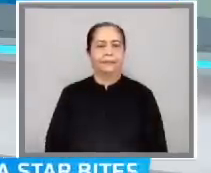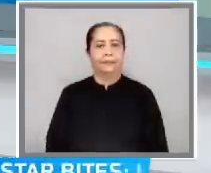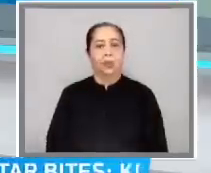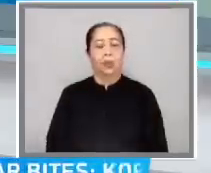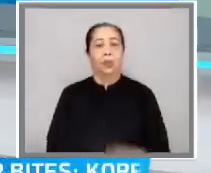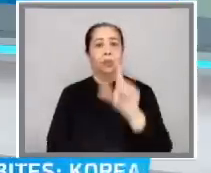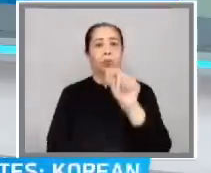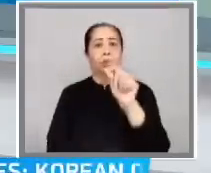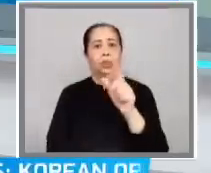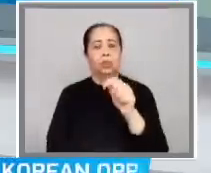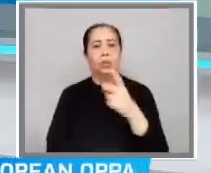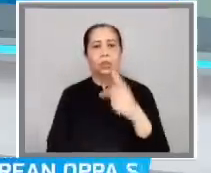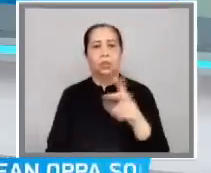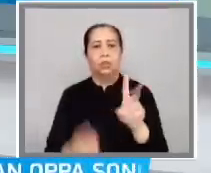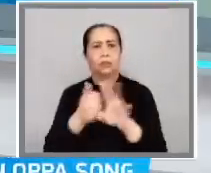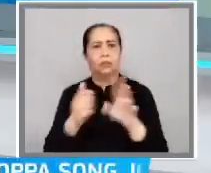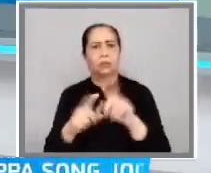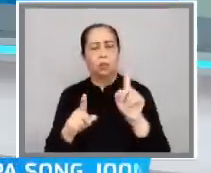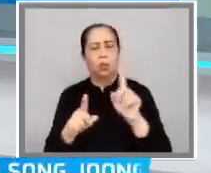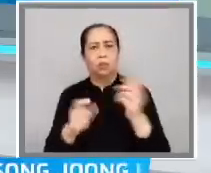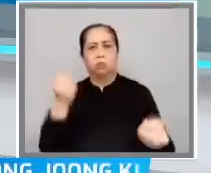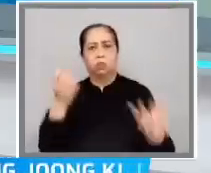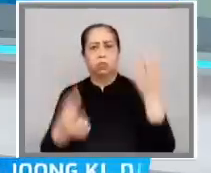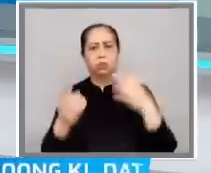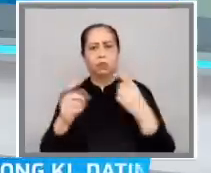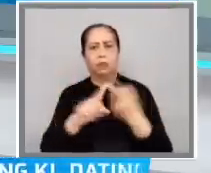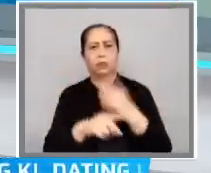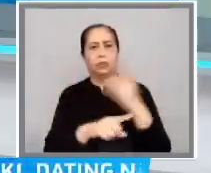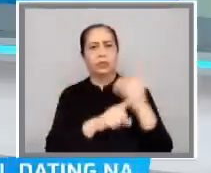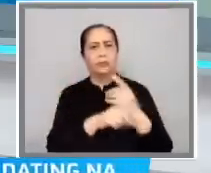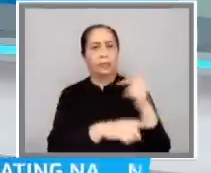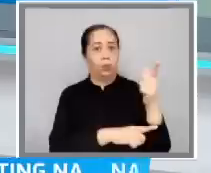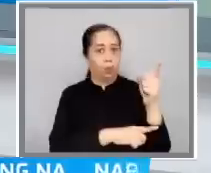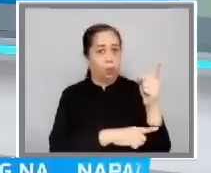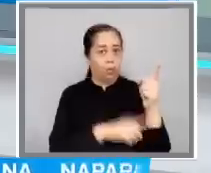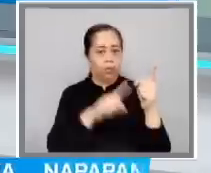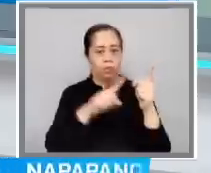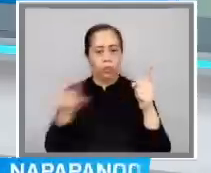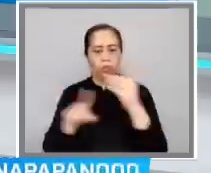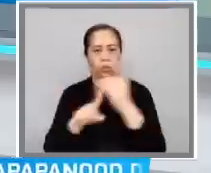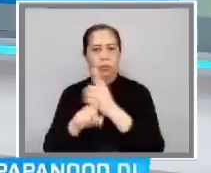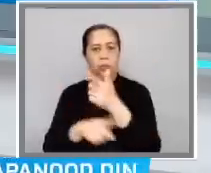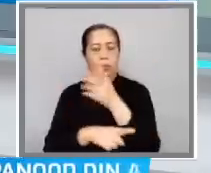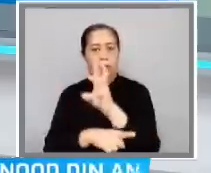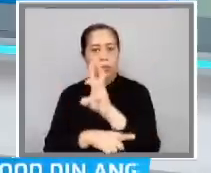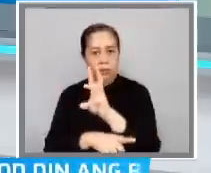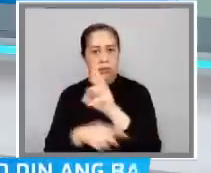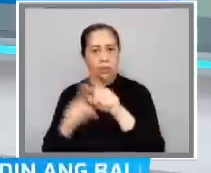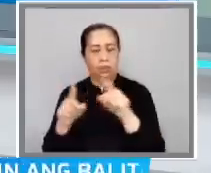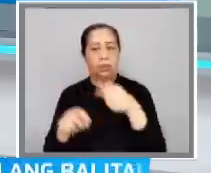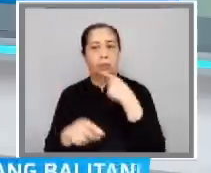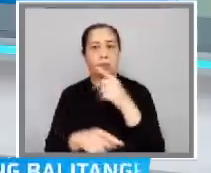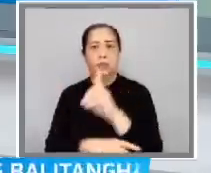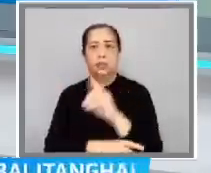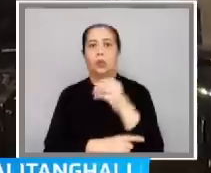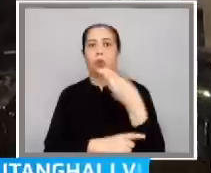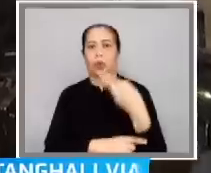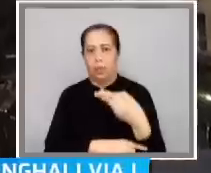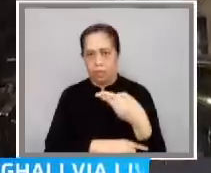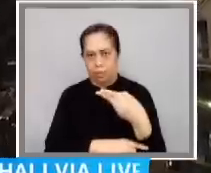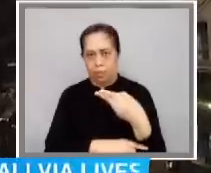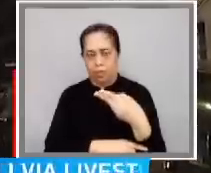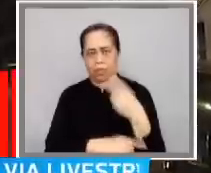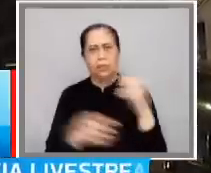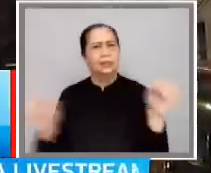nabiktima ng paputok mula po sa December 21 hanggang December 26, ayon yan sa Department of Health. Kasing dami